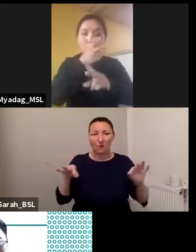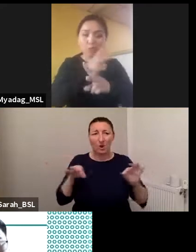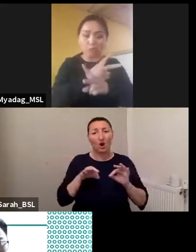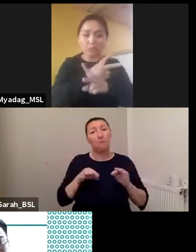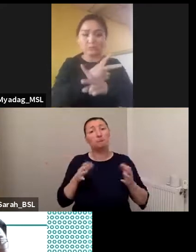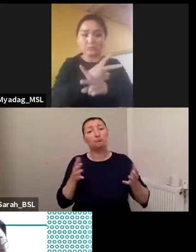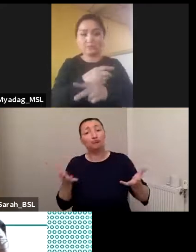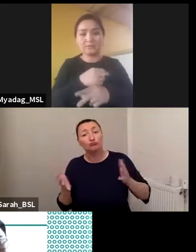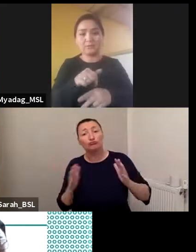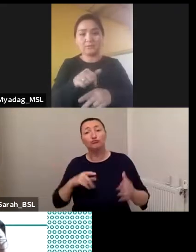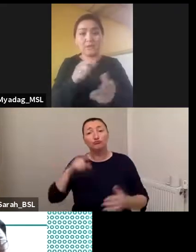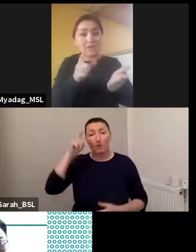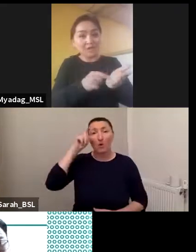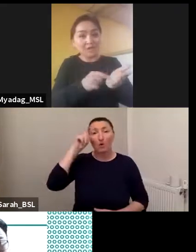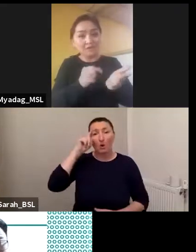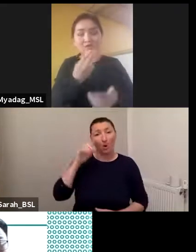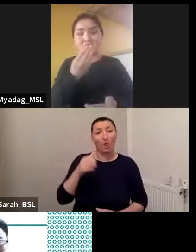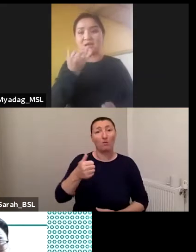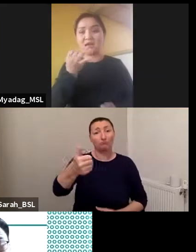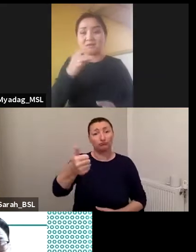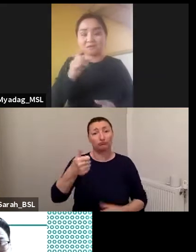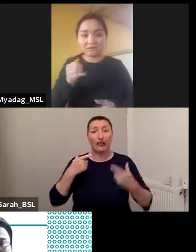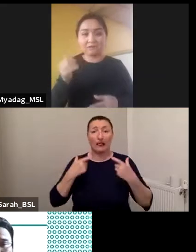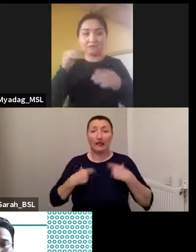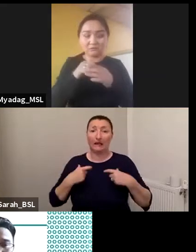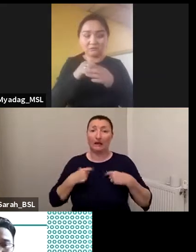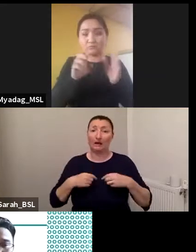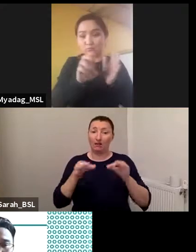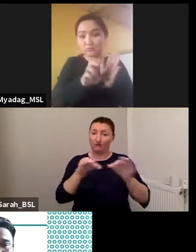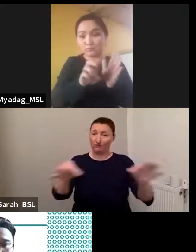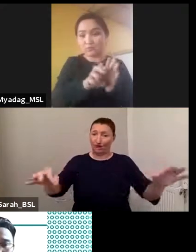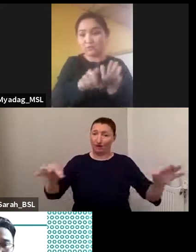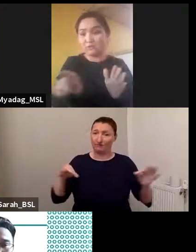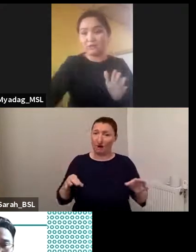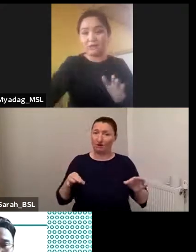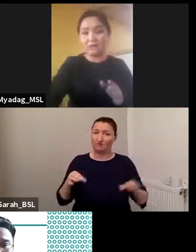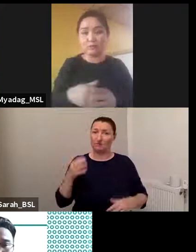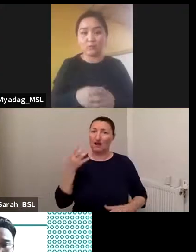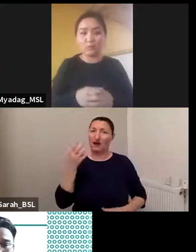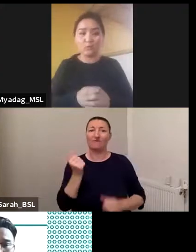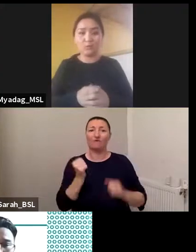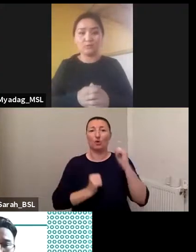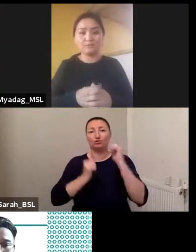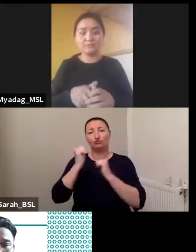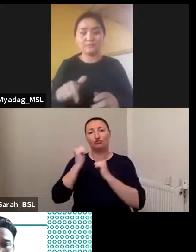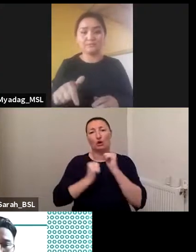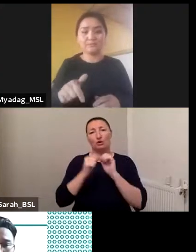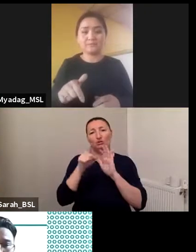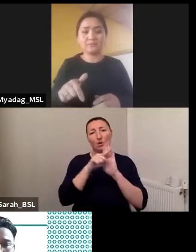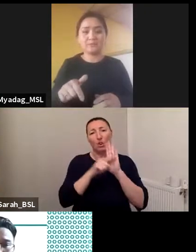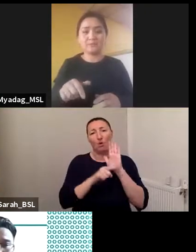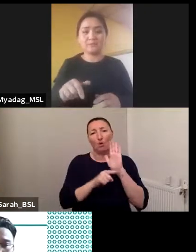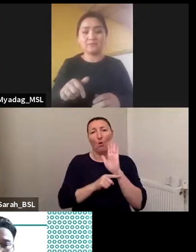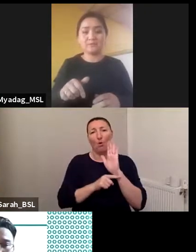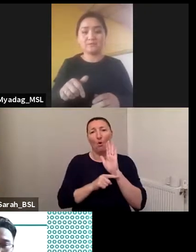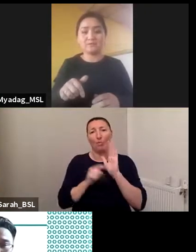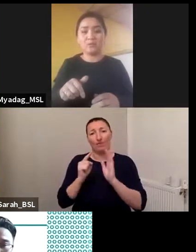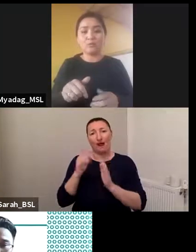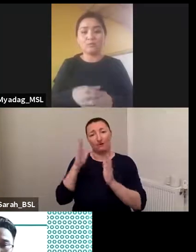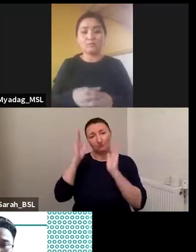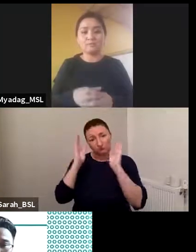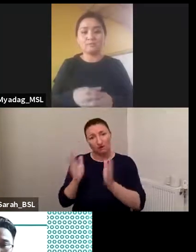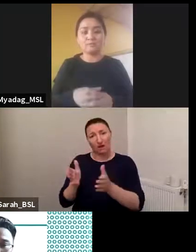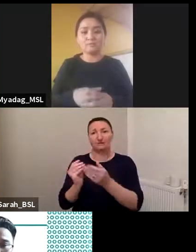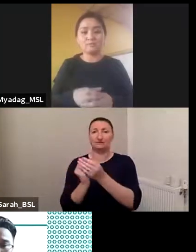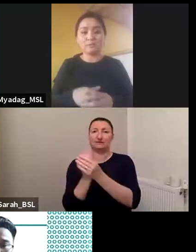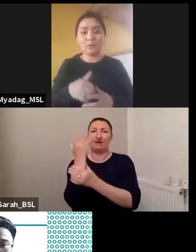шаардлагыг тооцсон зүйл заалтууд бол орж өгсөн байдаг. Нэг үгээр бас ингээд хэлэхэд бол бас Улаанбаатар хот маань бол